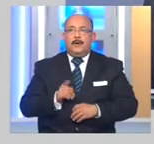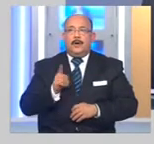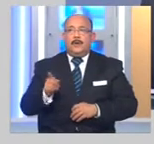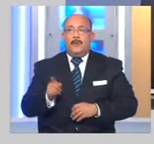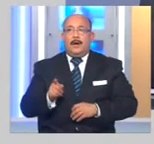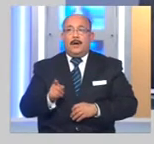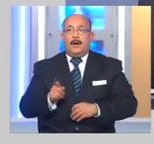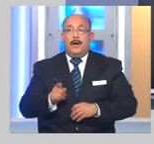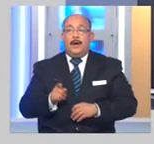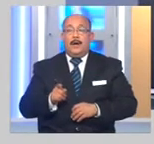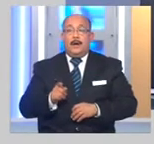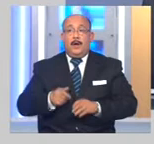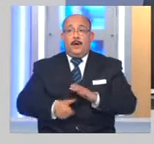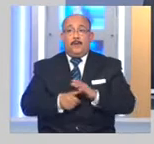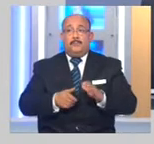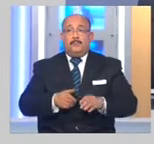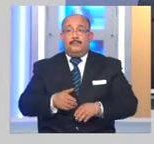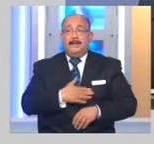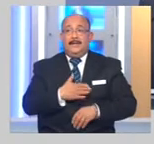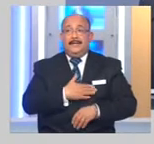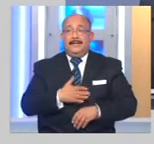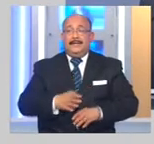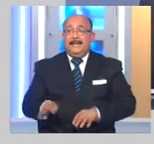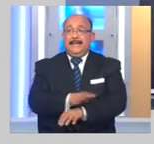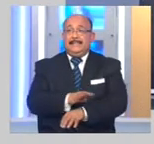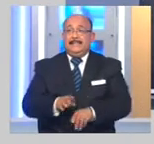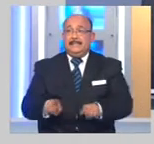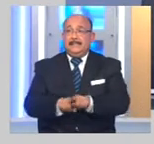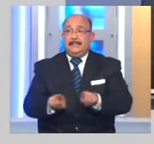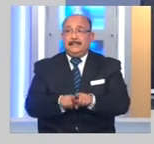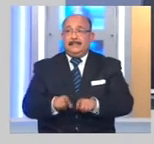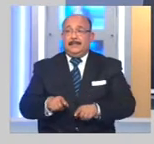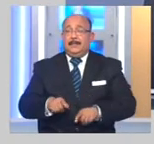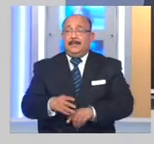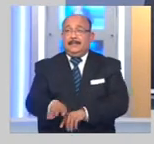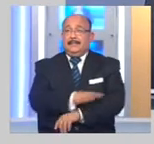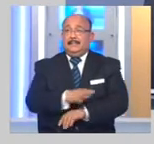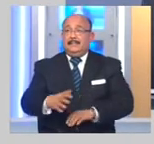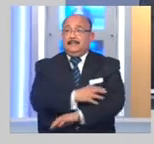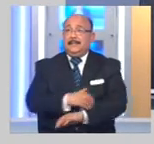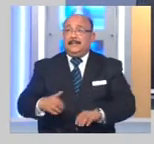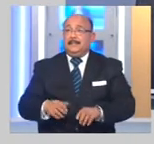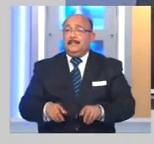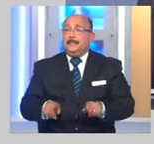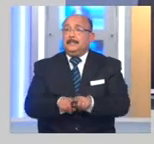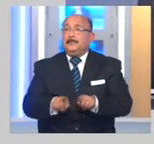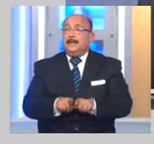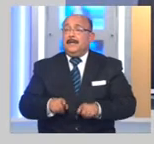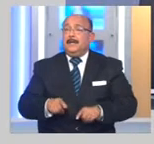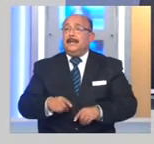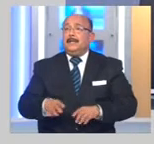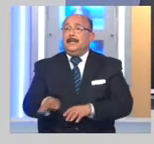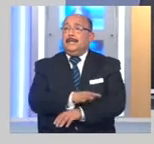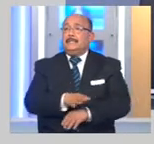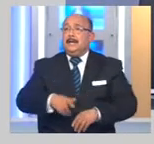المعاناة وهذه الأحساس سواء لدى الفرد العاطل أو حتى لدى عائلته. أما أن تبادر هذه الأطراف المتطرفة المفسدة المشاغبة